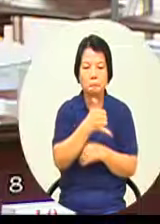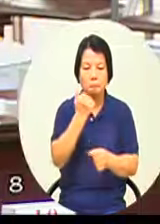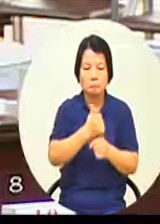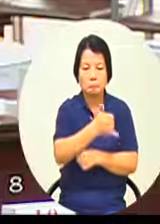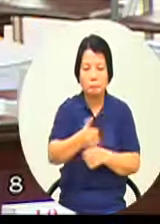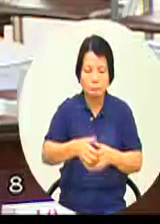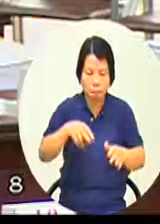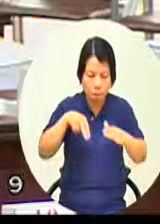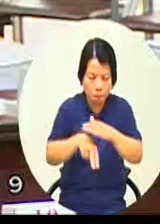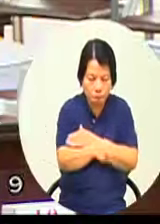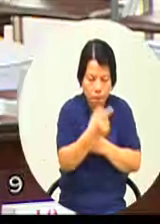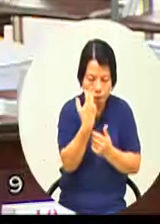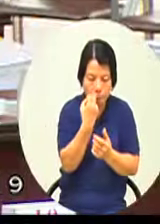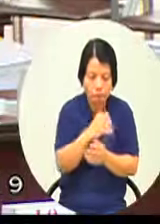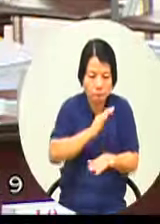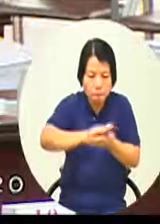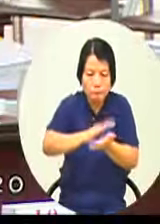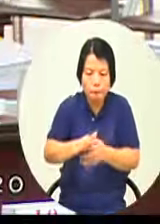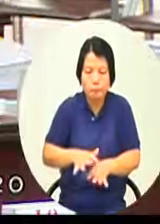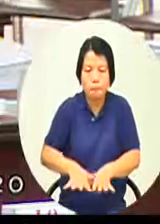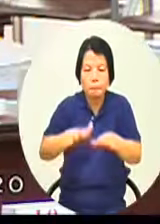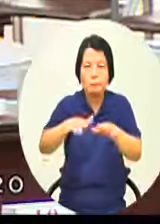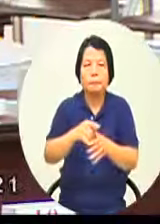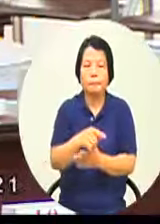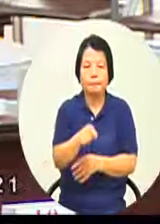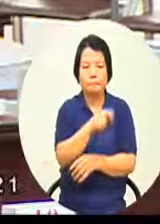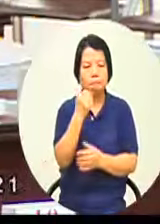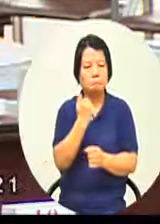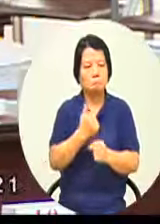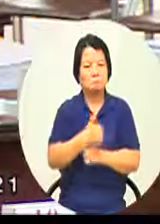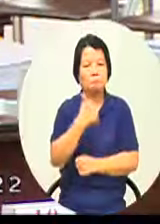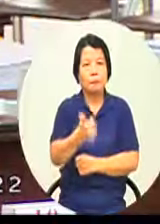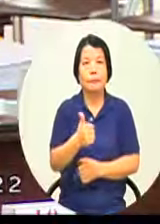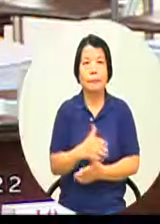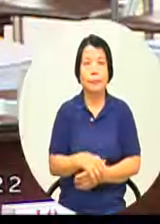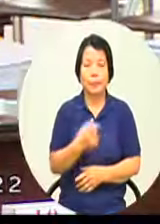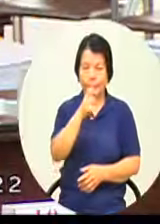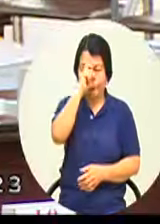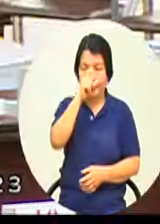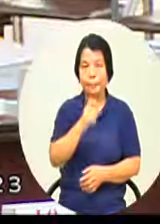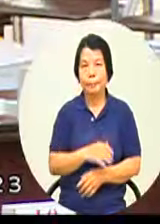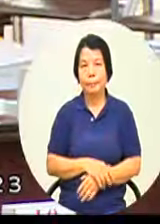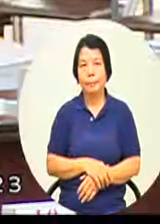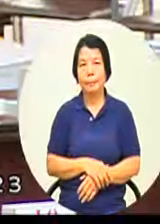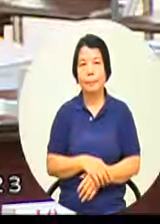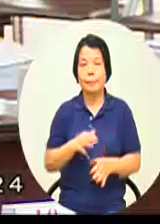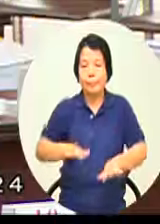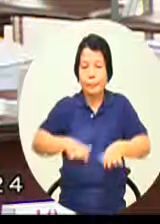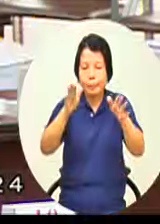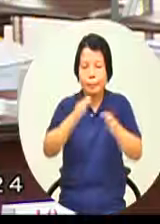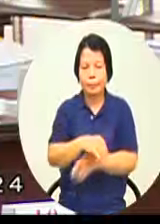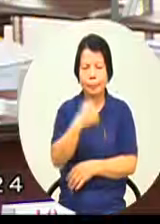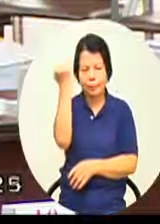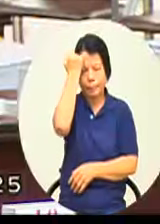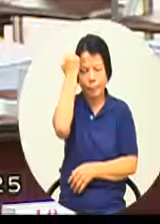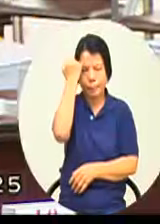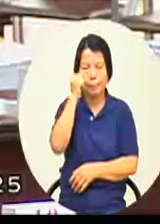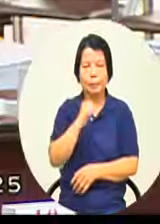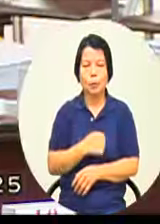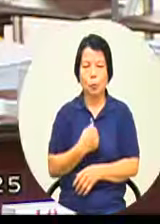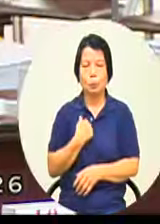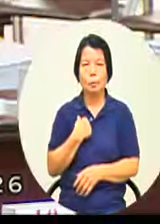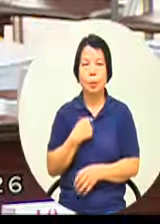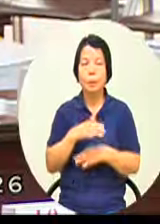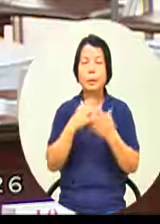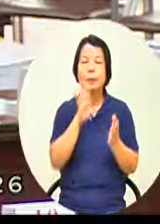来解决的血患呐，对不对哈？实在是难得可贵啦。哦，啊，当然我嘛希望呢，饮水也是足头疼的问题，所以等下我会